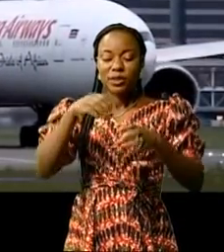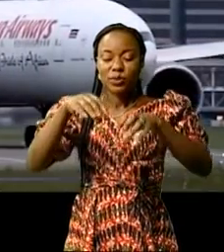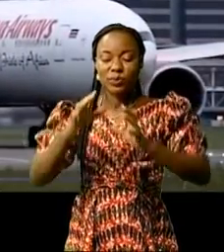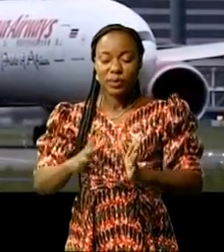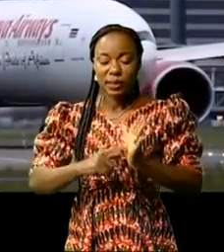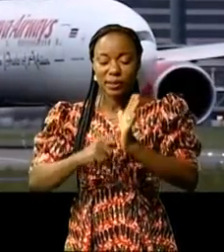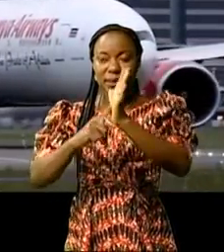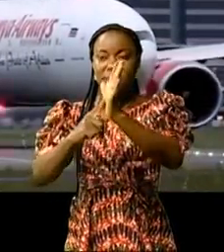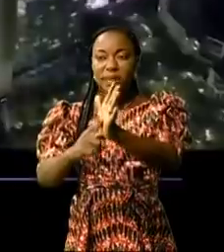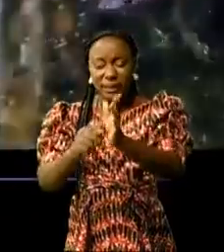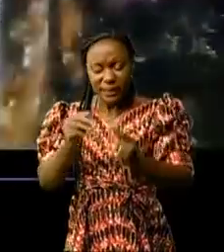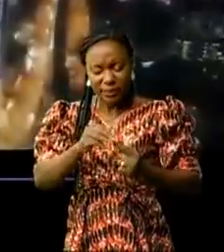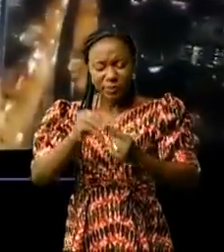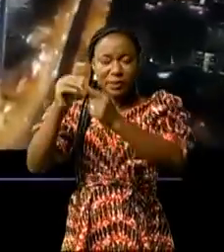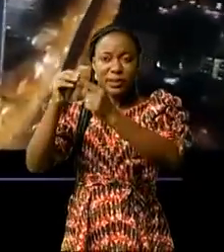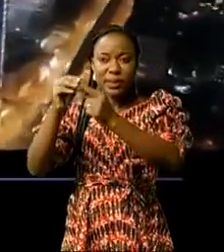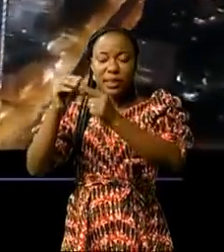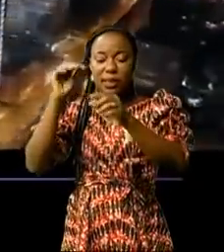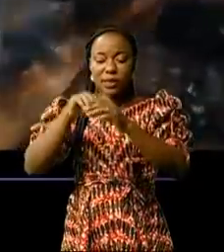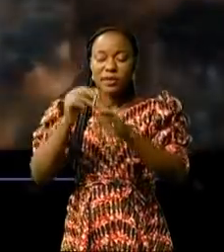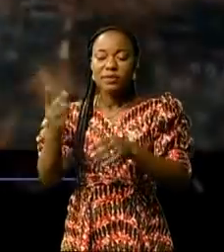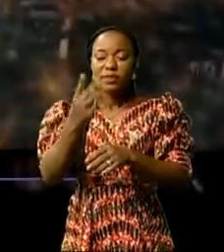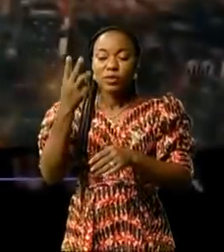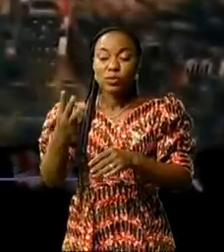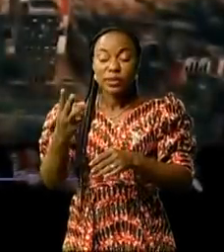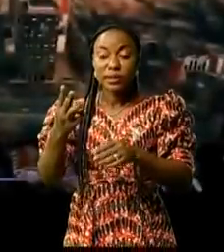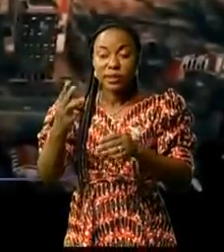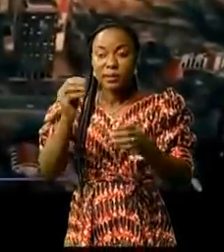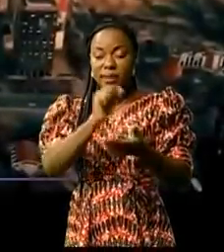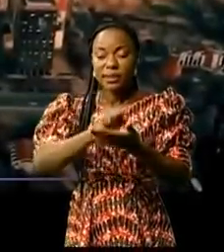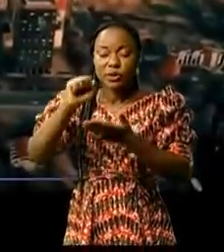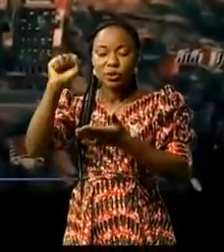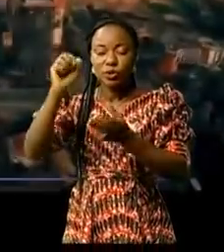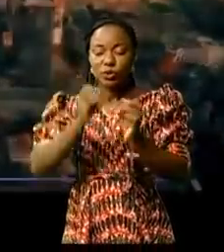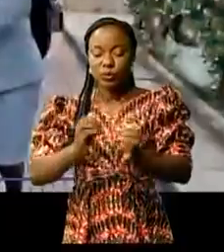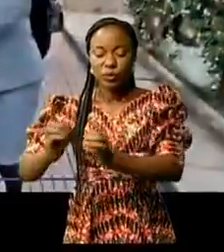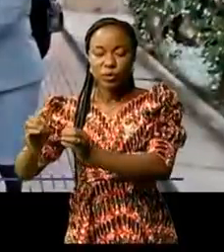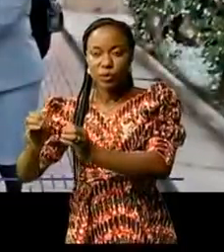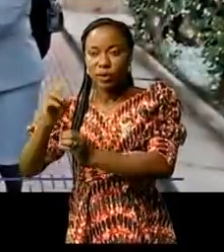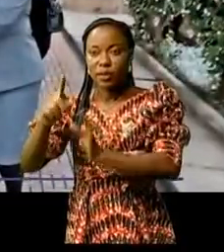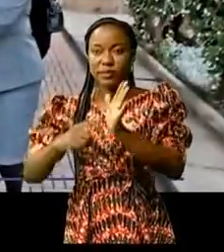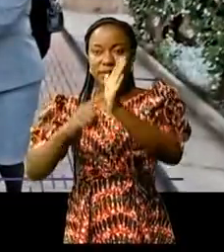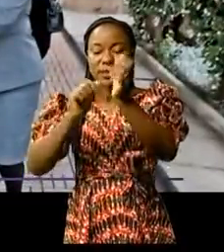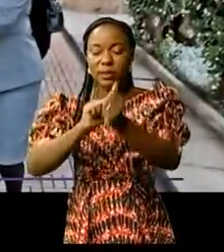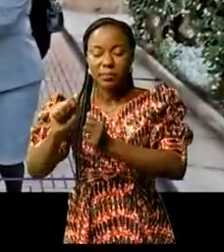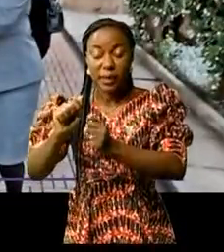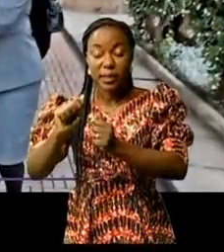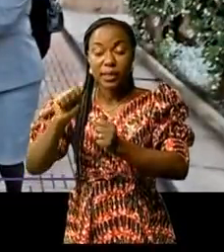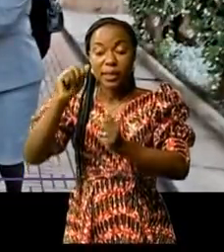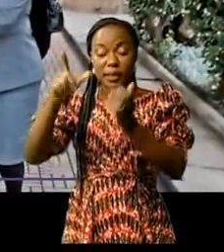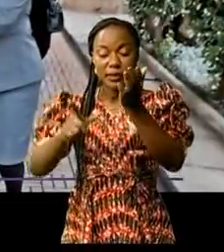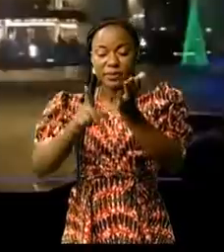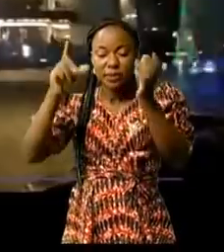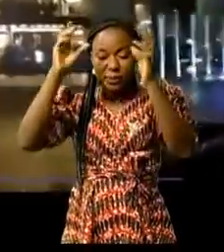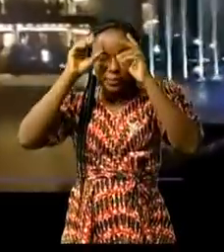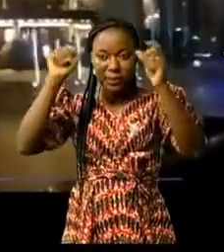23ème session ordinaire du comité exécutif de la série regel par le biais du premier vice-président du sénat honorable et du monde et la can co qui séjournent